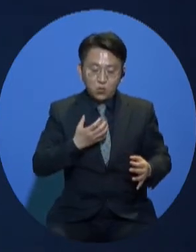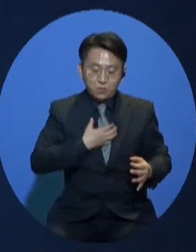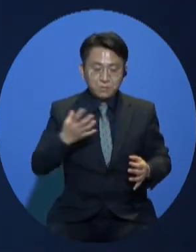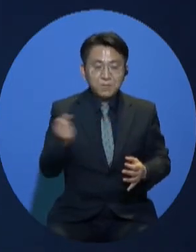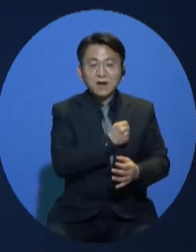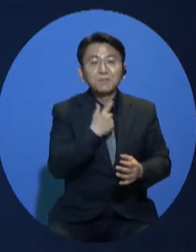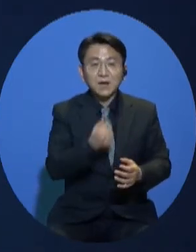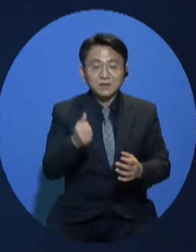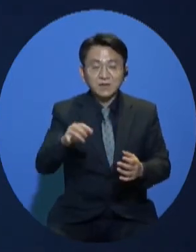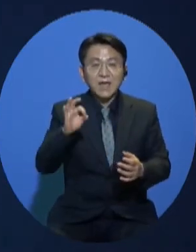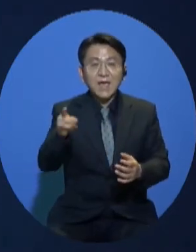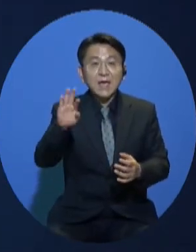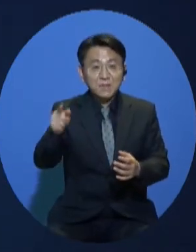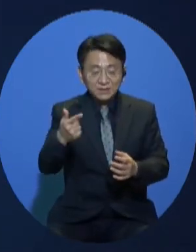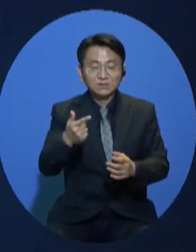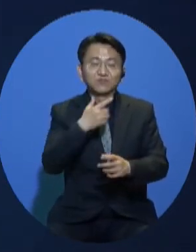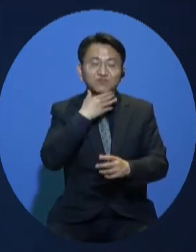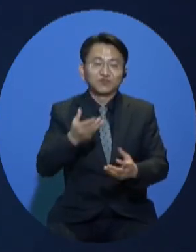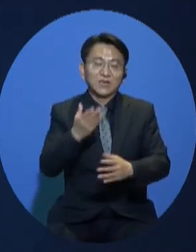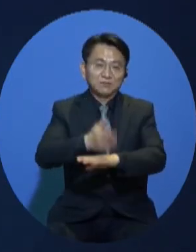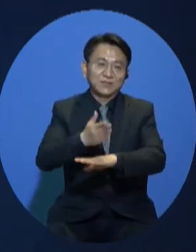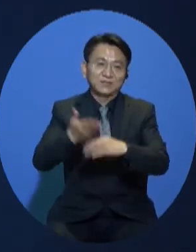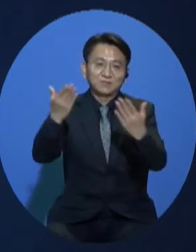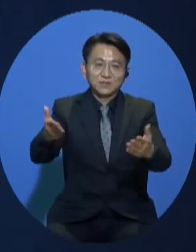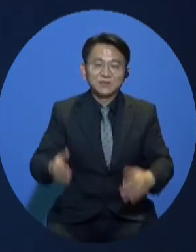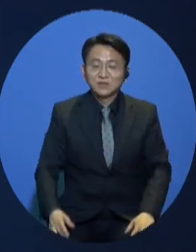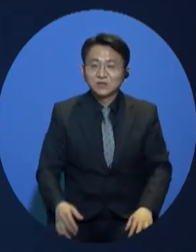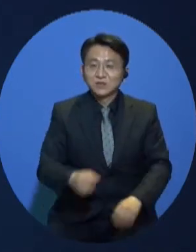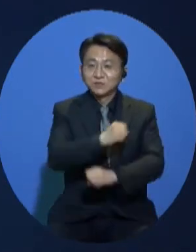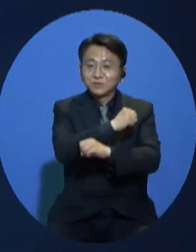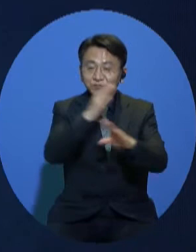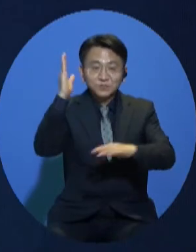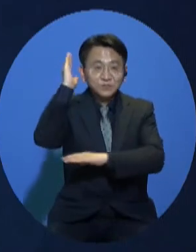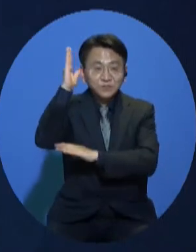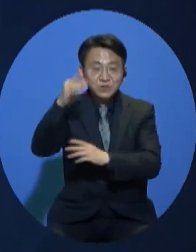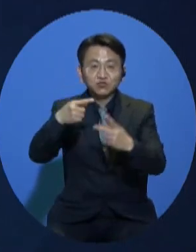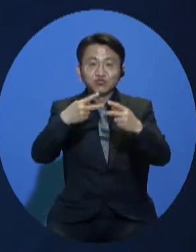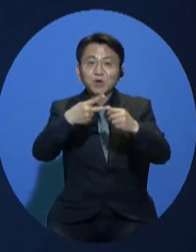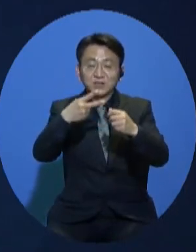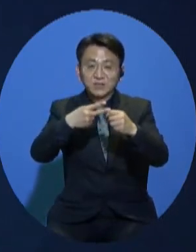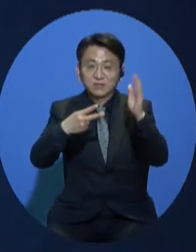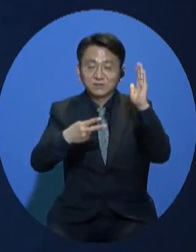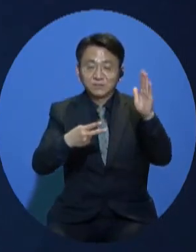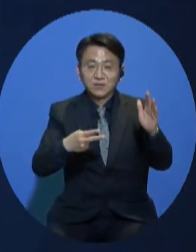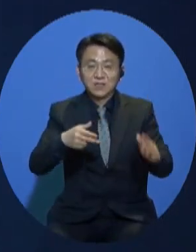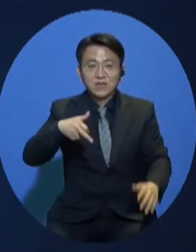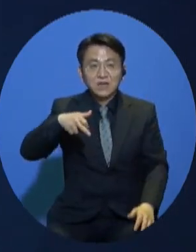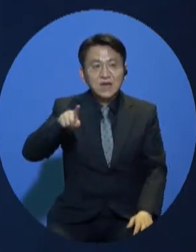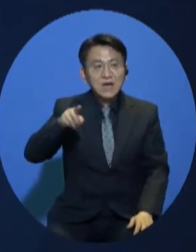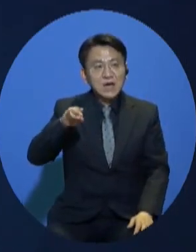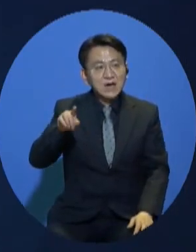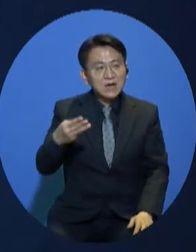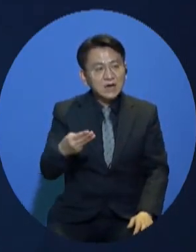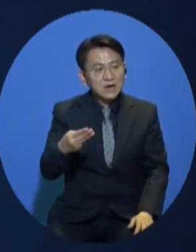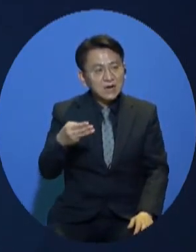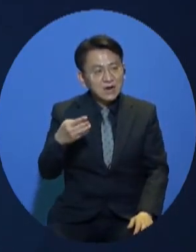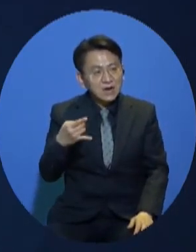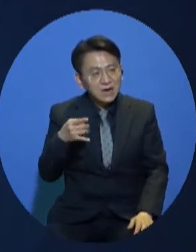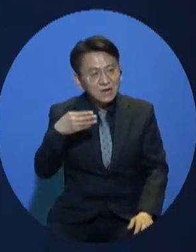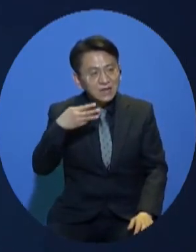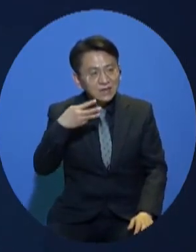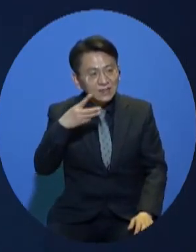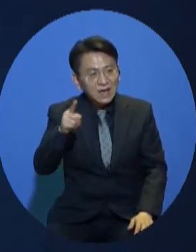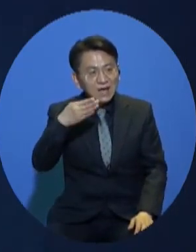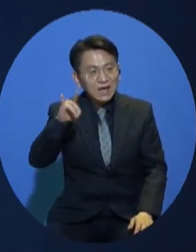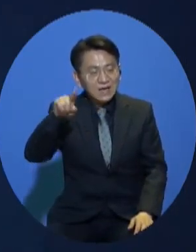감사드리겠습니다. 계속해서 특별 세션, 기조 세션 두 번째 발표 이어가겠습니다. 타렉 소우이님께서 아시아